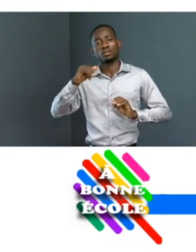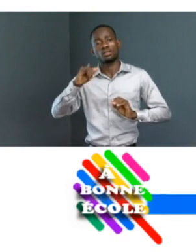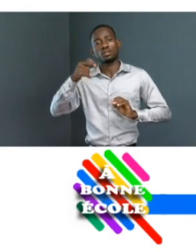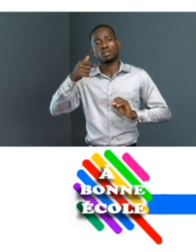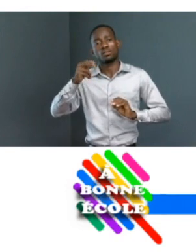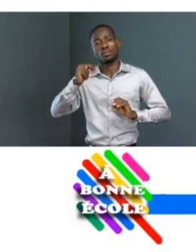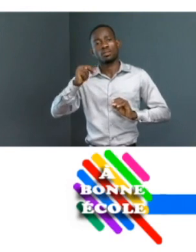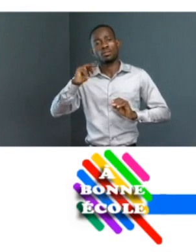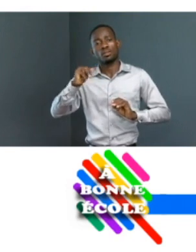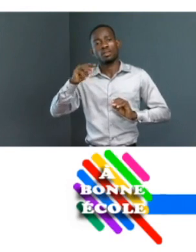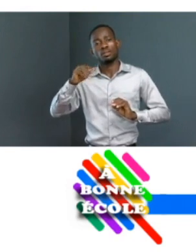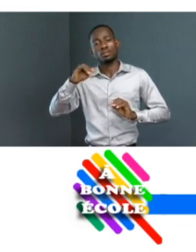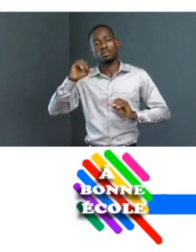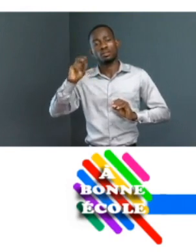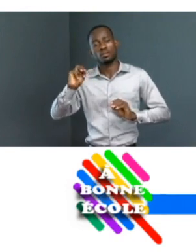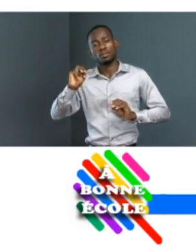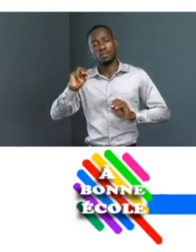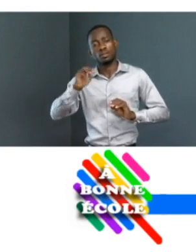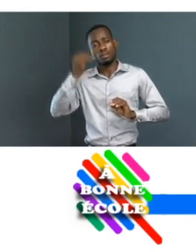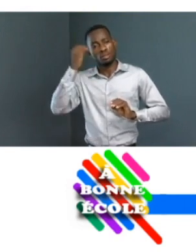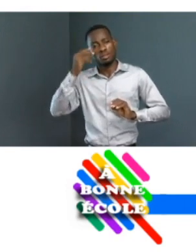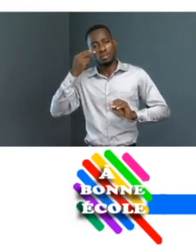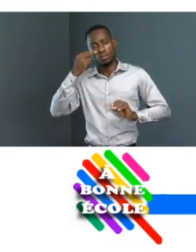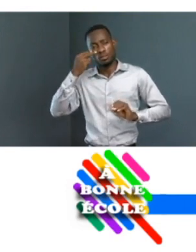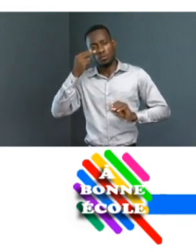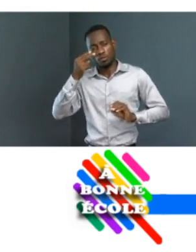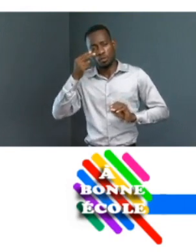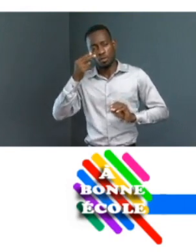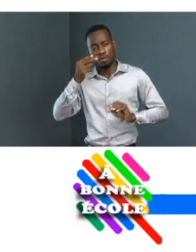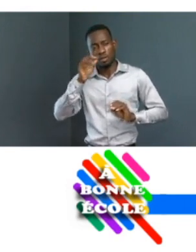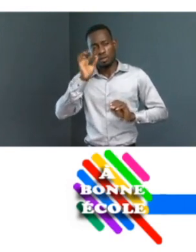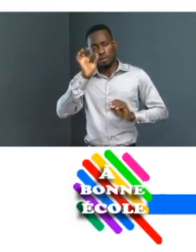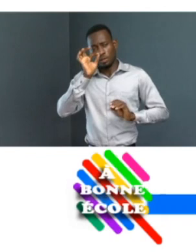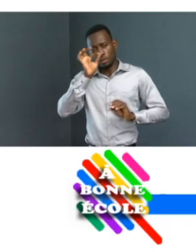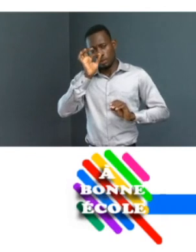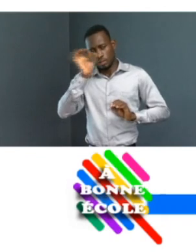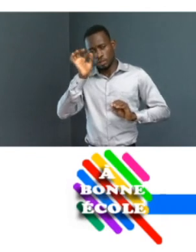Un astigmate, il voit un trait à la place